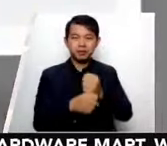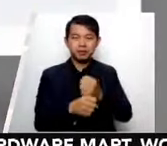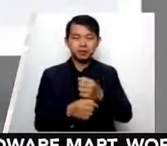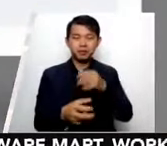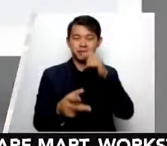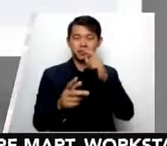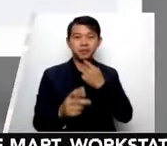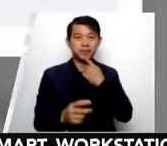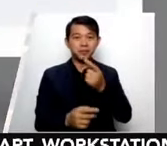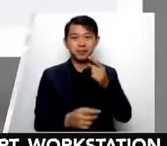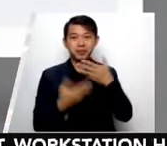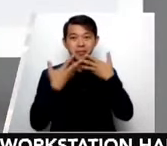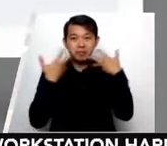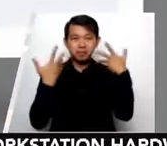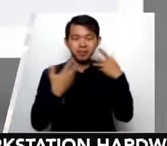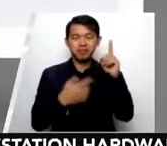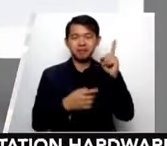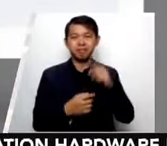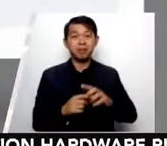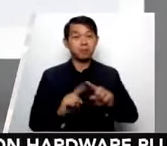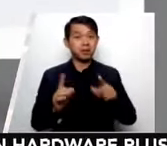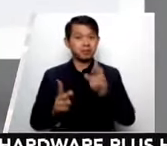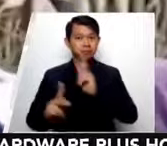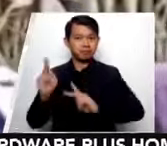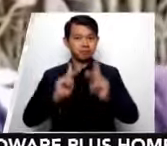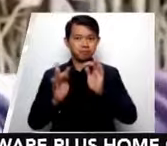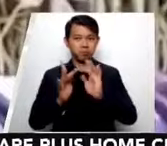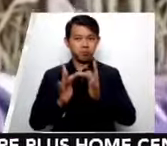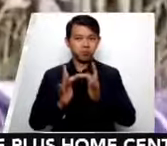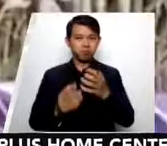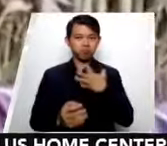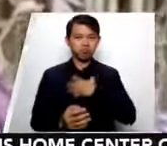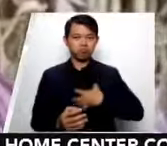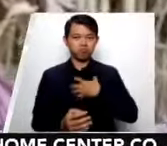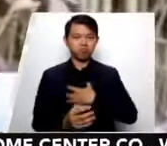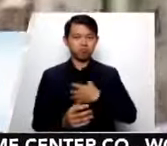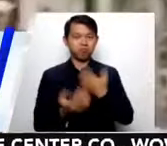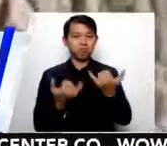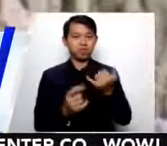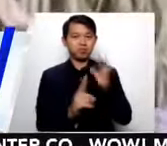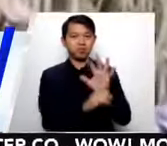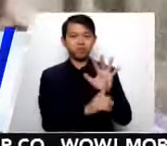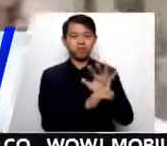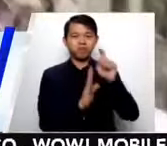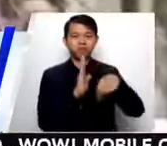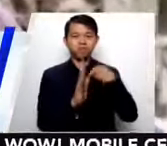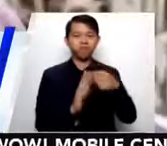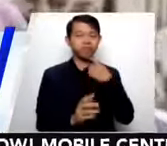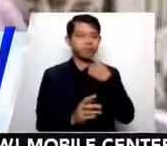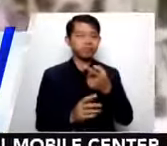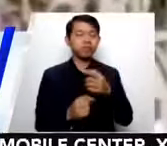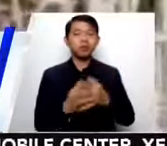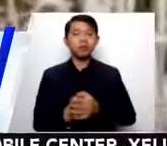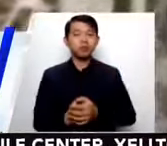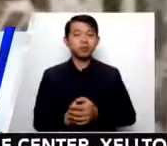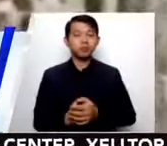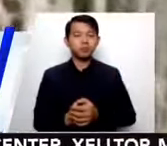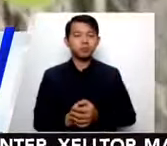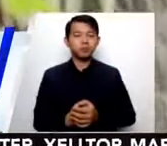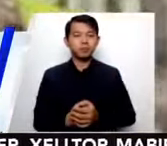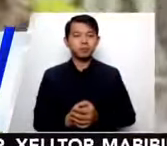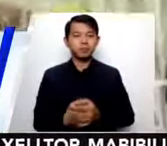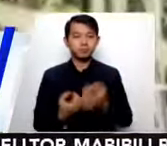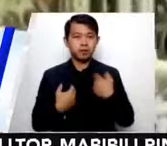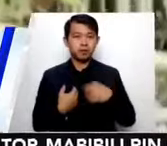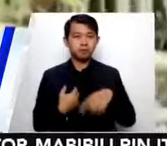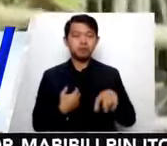inalmahan ng netizens ang video na viral na nakausap ng GMA Regional tv1 Mindanao ang isa sa magpinsang kumuha